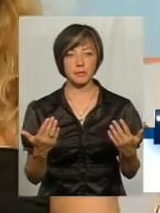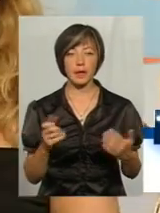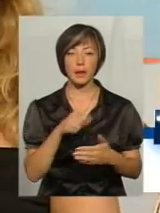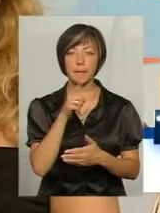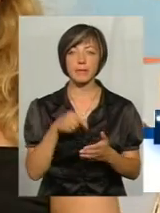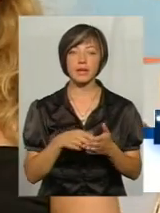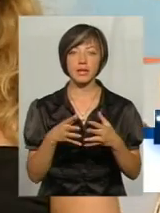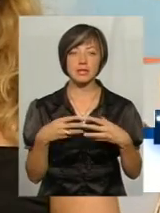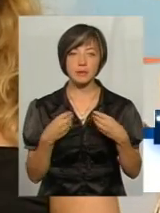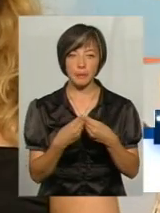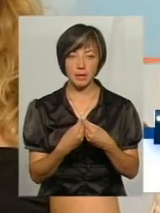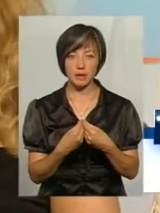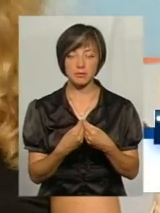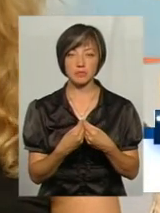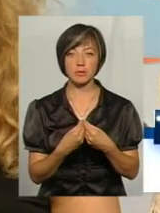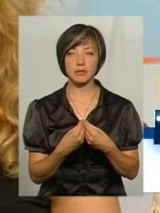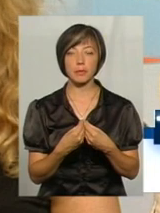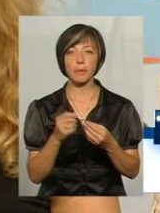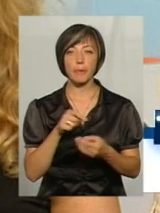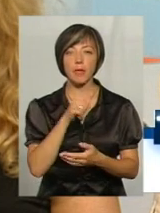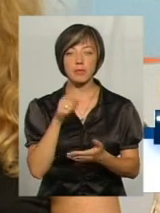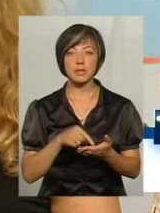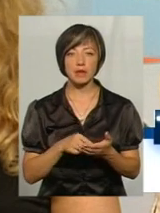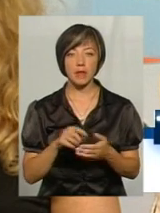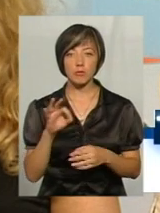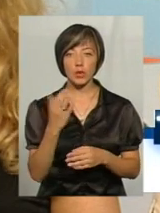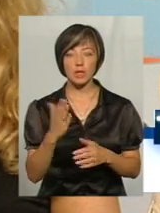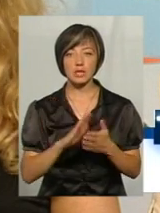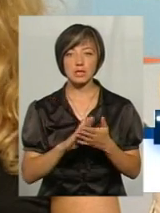питанню сім'ї, по питанню її статусу